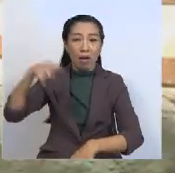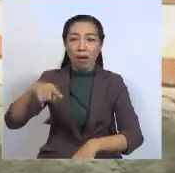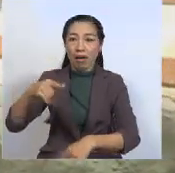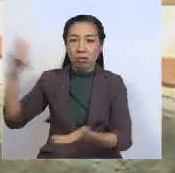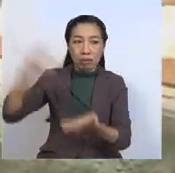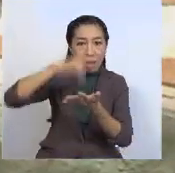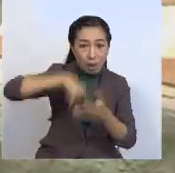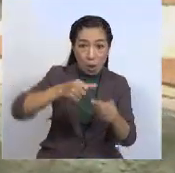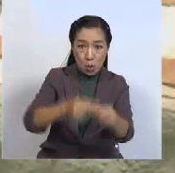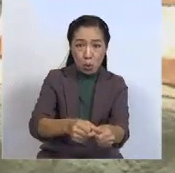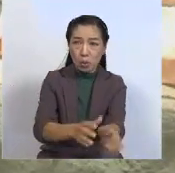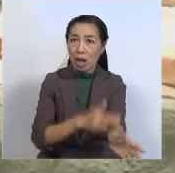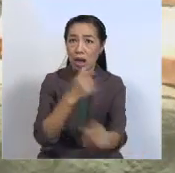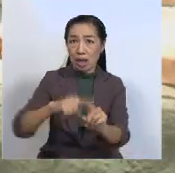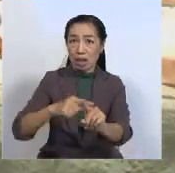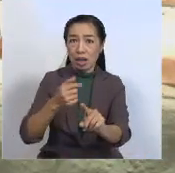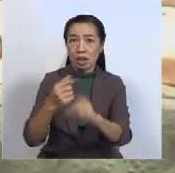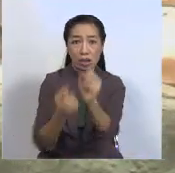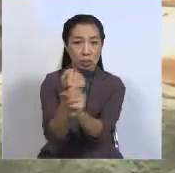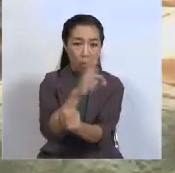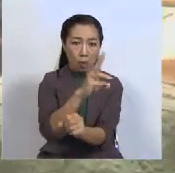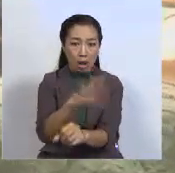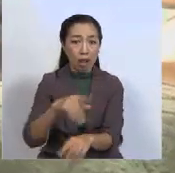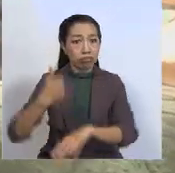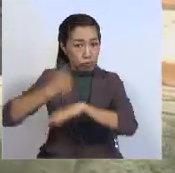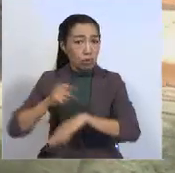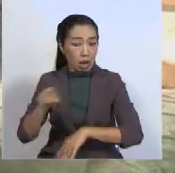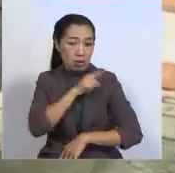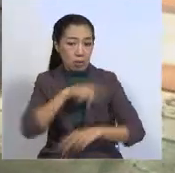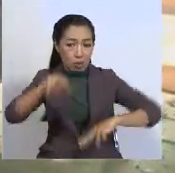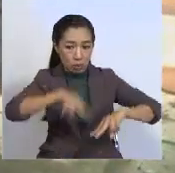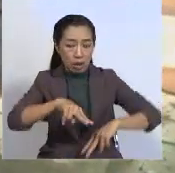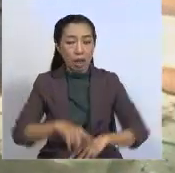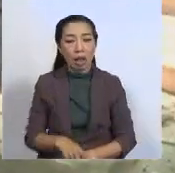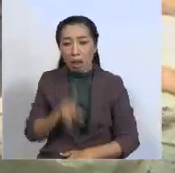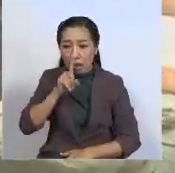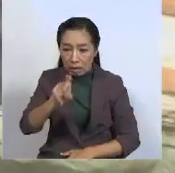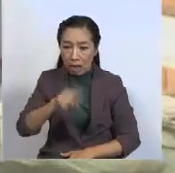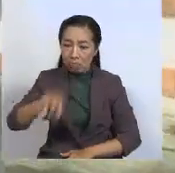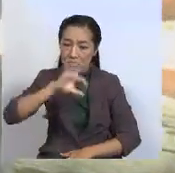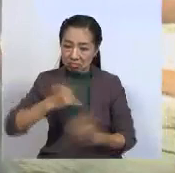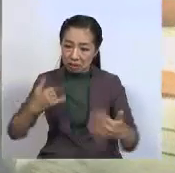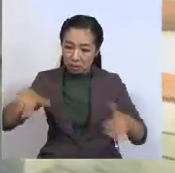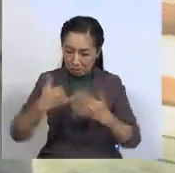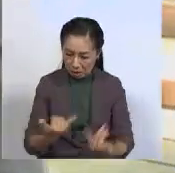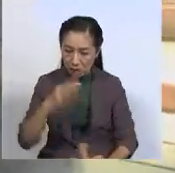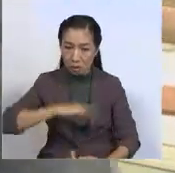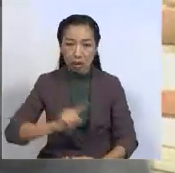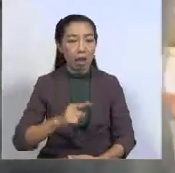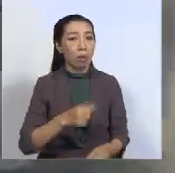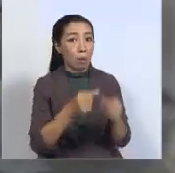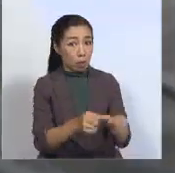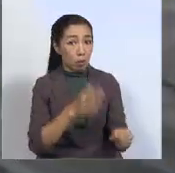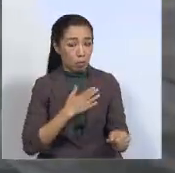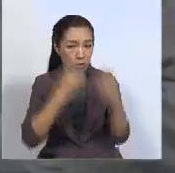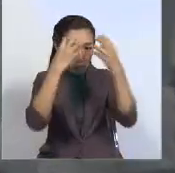ไทยเป็นเวลากว่า16ปีแล้วนะครับอยากถามถึงความรู้สึกตั้งแต่วันแรกจนถึงวันสุดท้ายที่เราอยู่กับเขาตรงนี้เรารู้สึกยังไงครับ 16ปีที่ผม